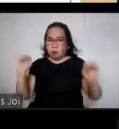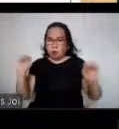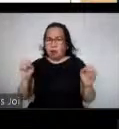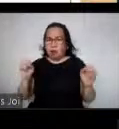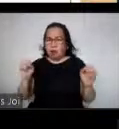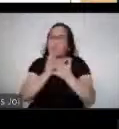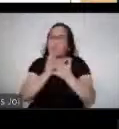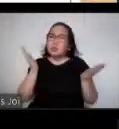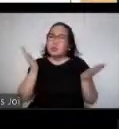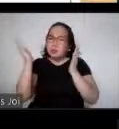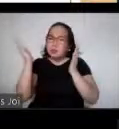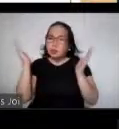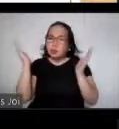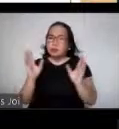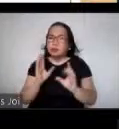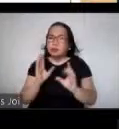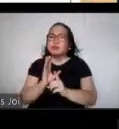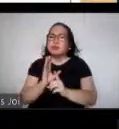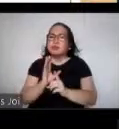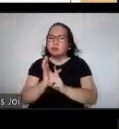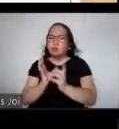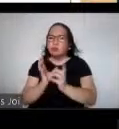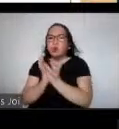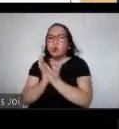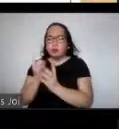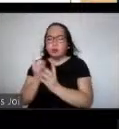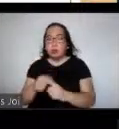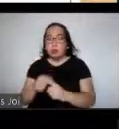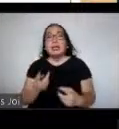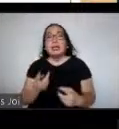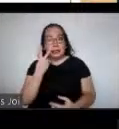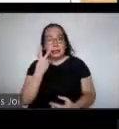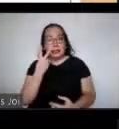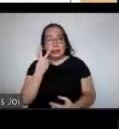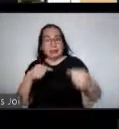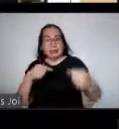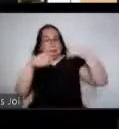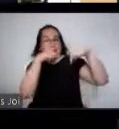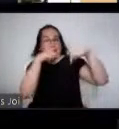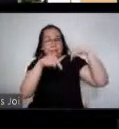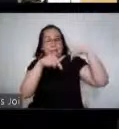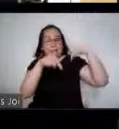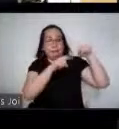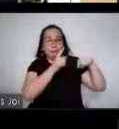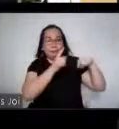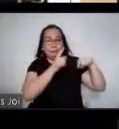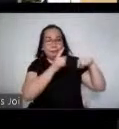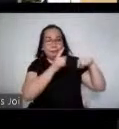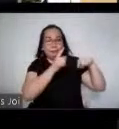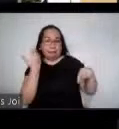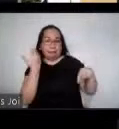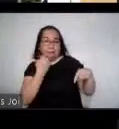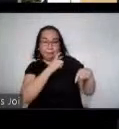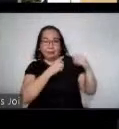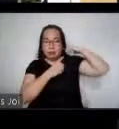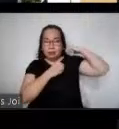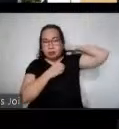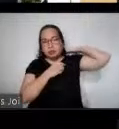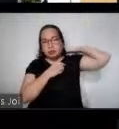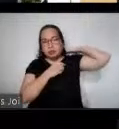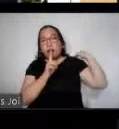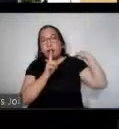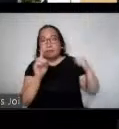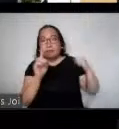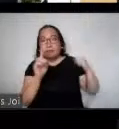So, magbalik na lang muna ang mga nangyari in the past few days. So, if we look back, ano po